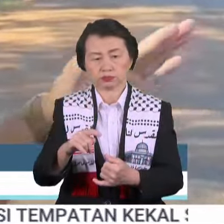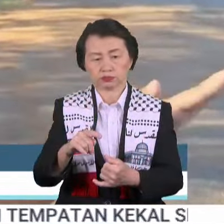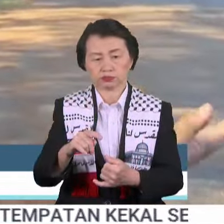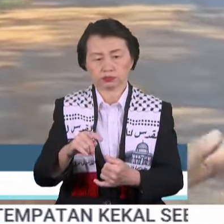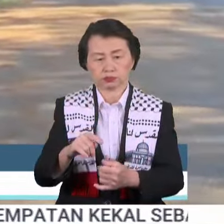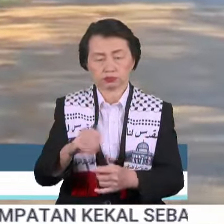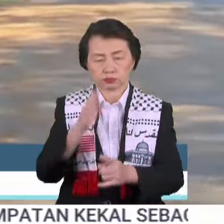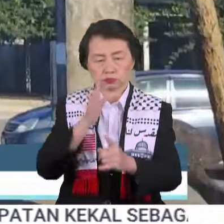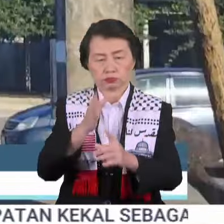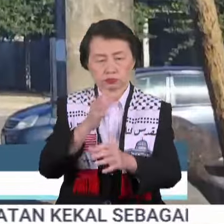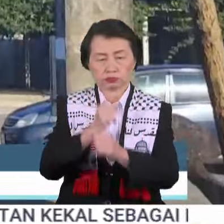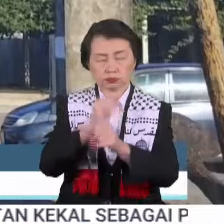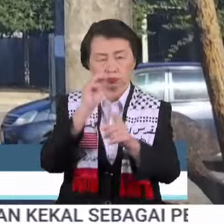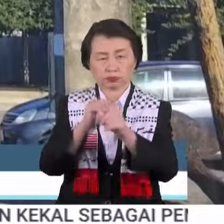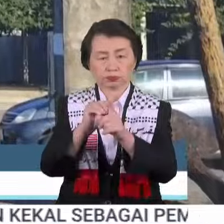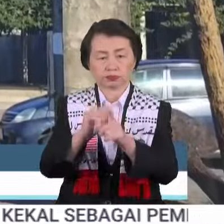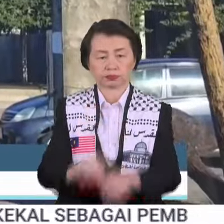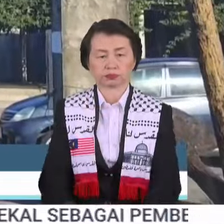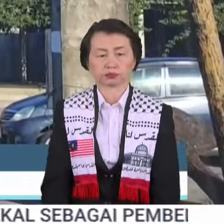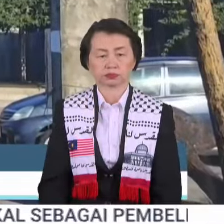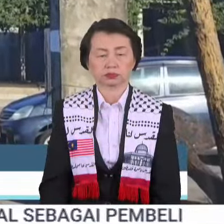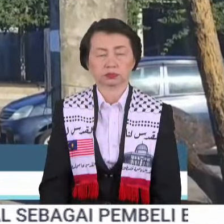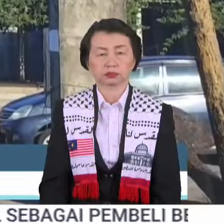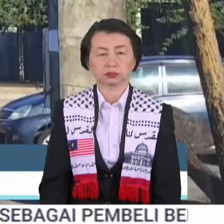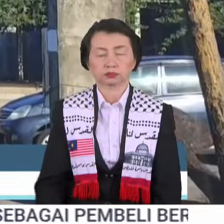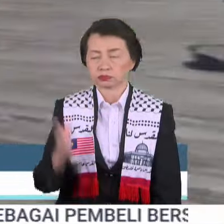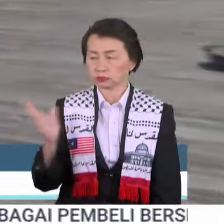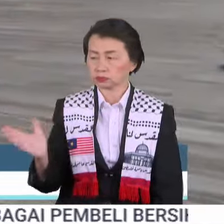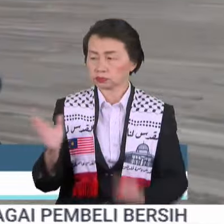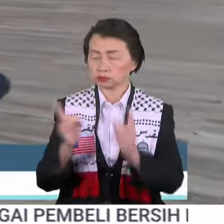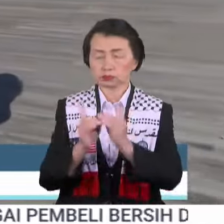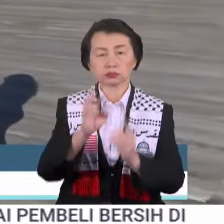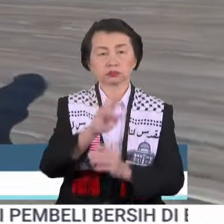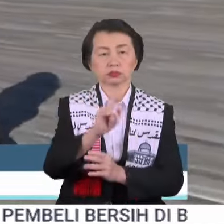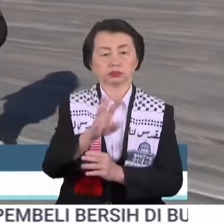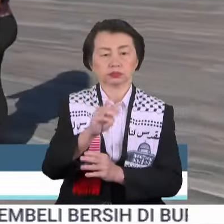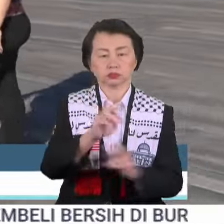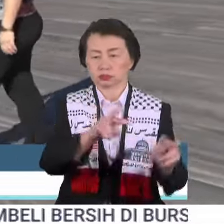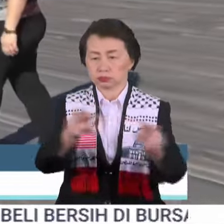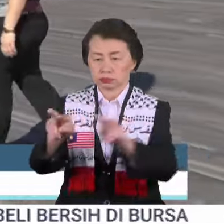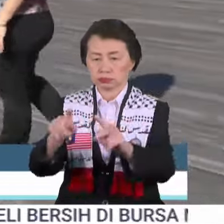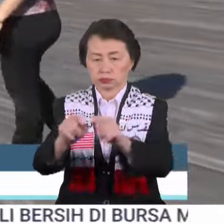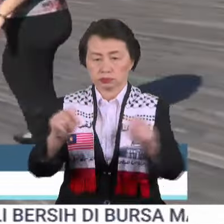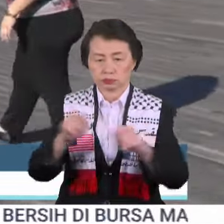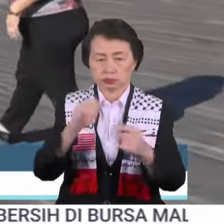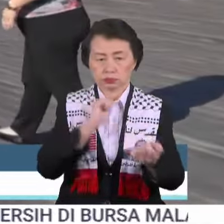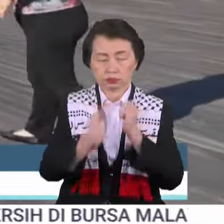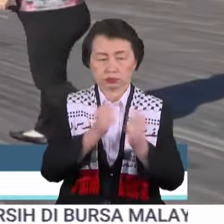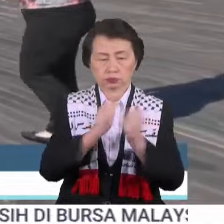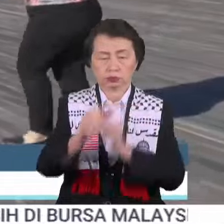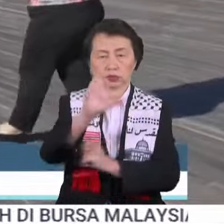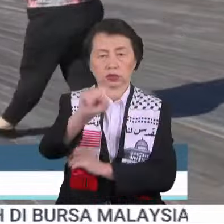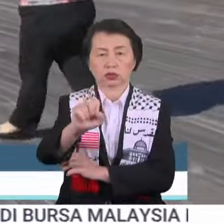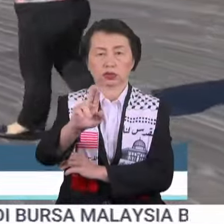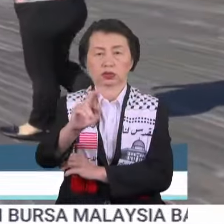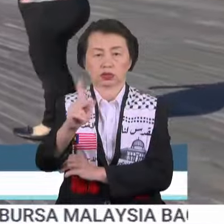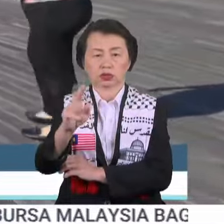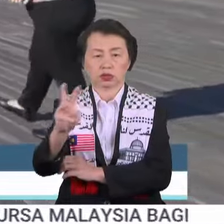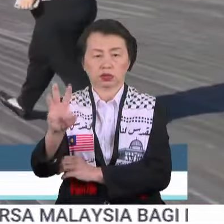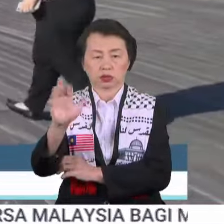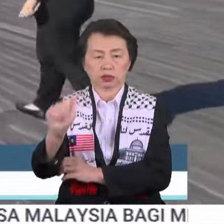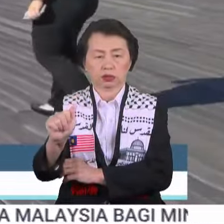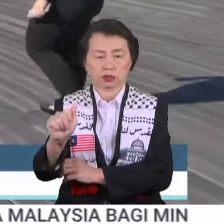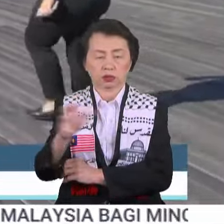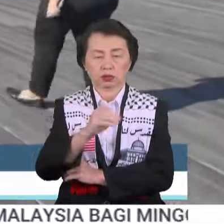go with the plan lah. Beliau ditemui RTM ketika meninjau lokasi sukan pelayaran Sukma di Marina City